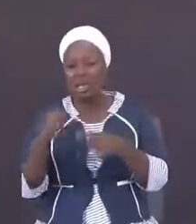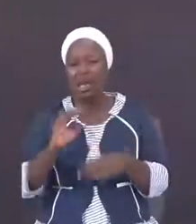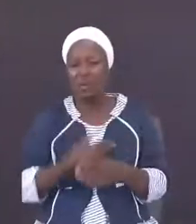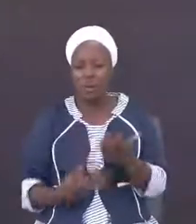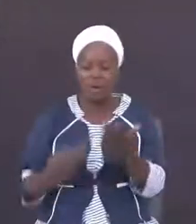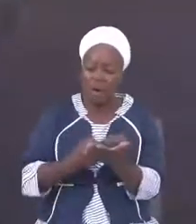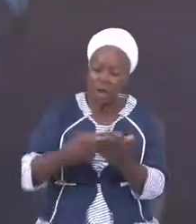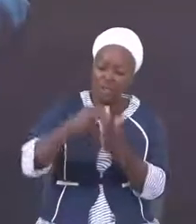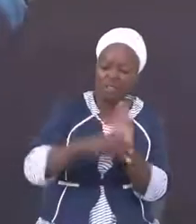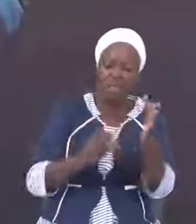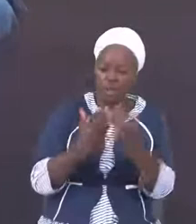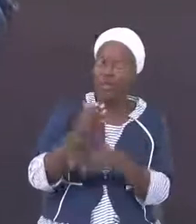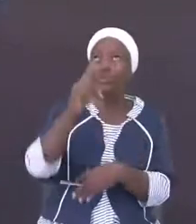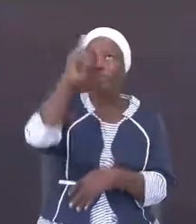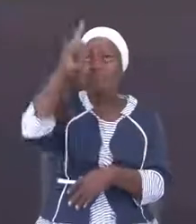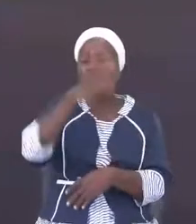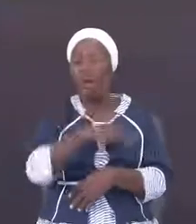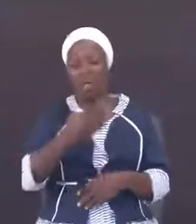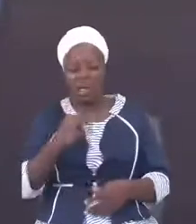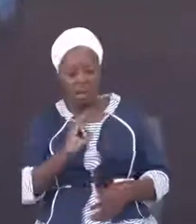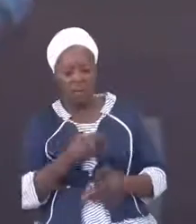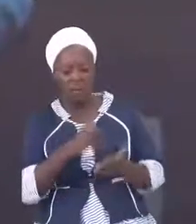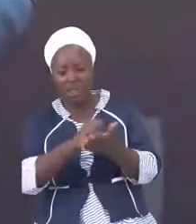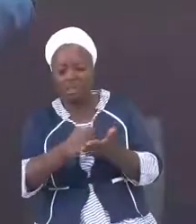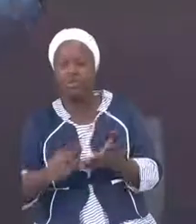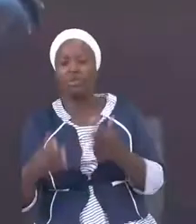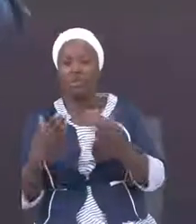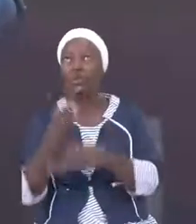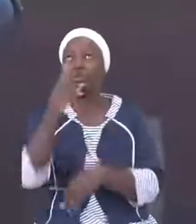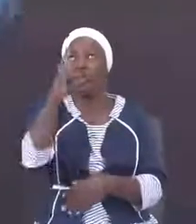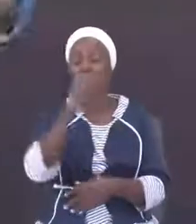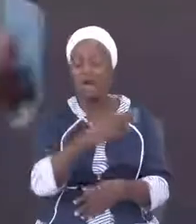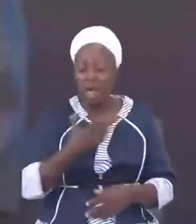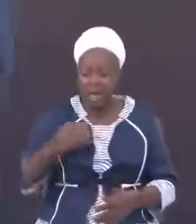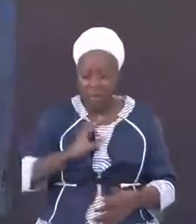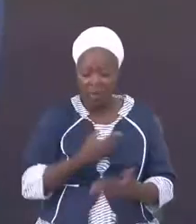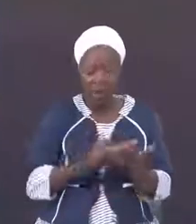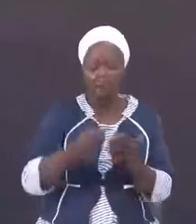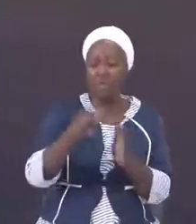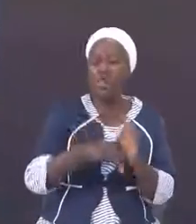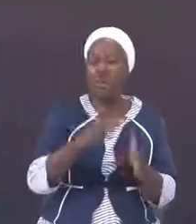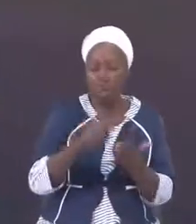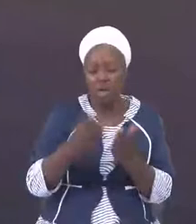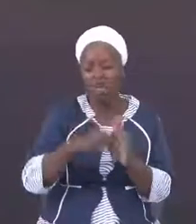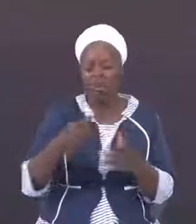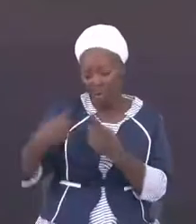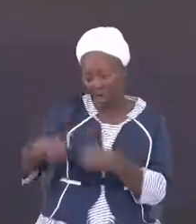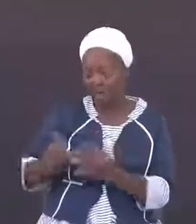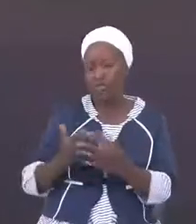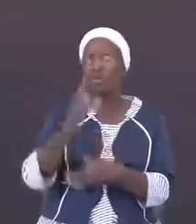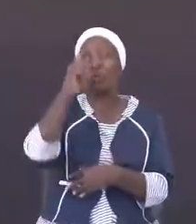notre justice au travers de lui, notre justifie, notre sanctification au travers de lui,